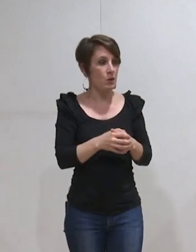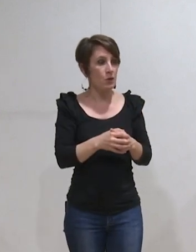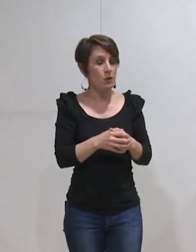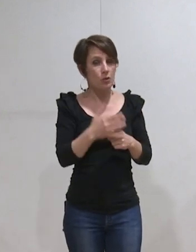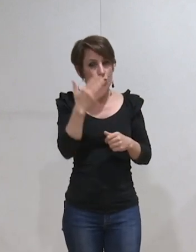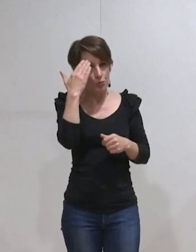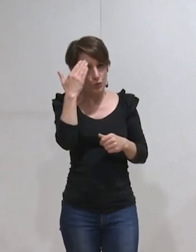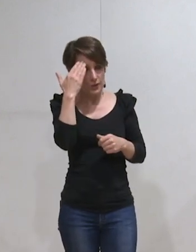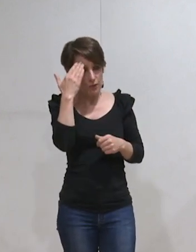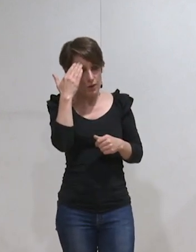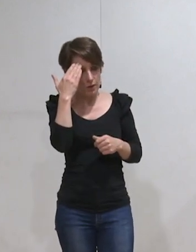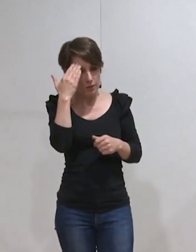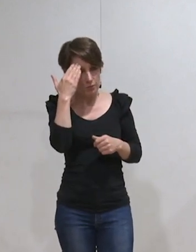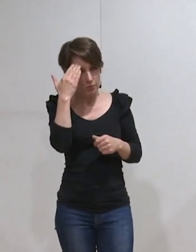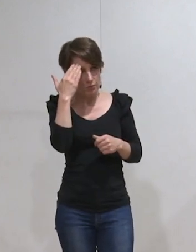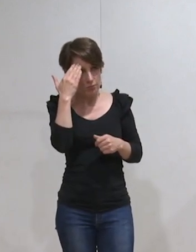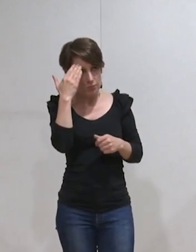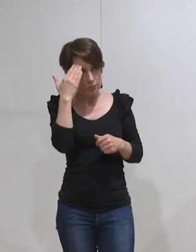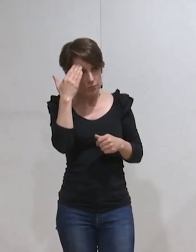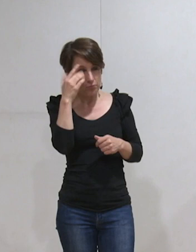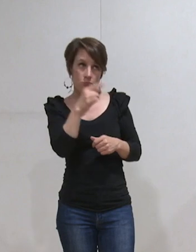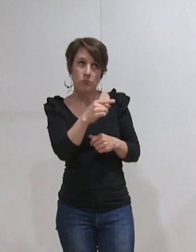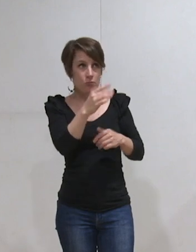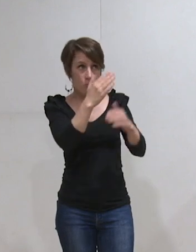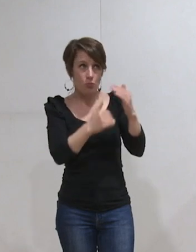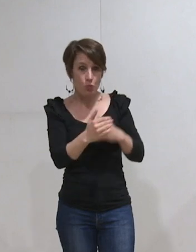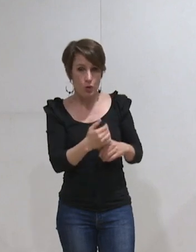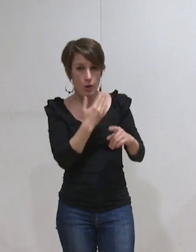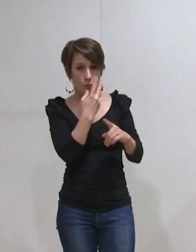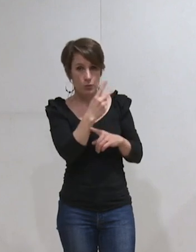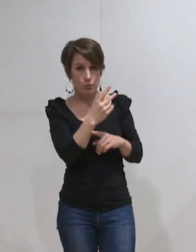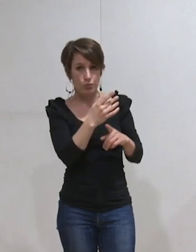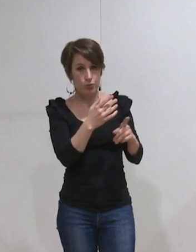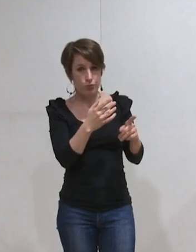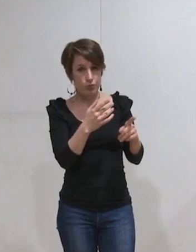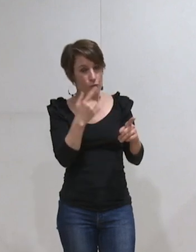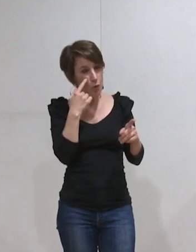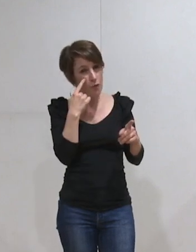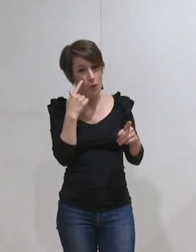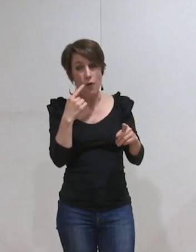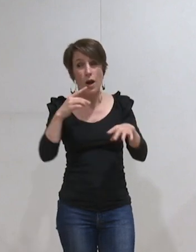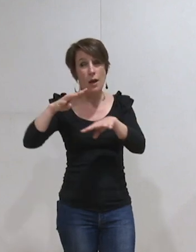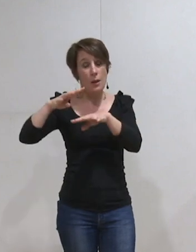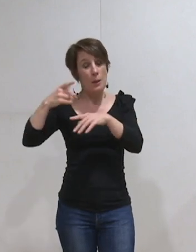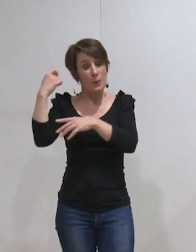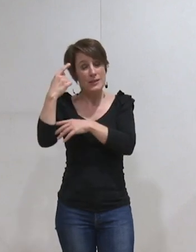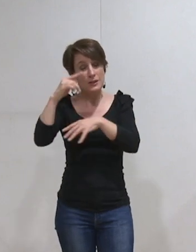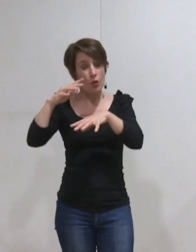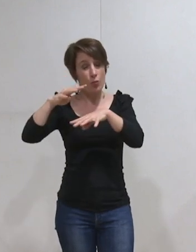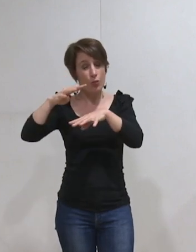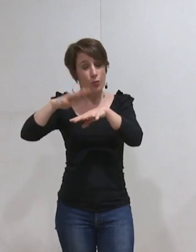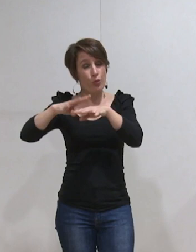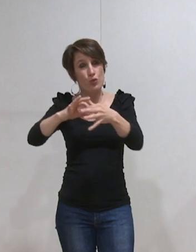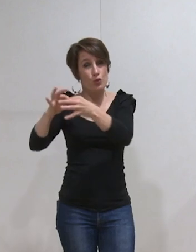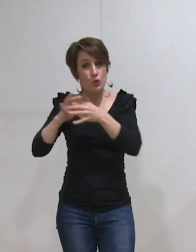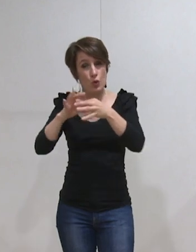recueille de plus en plus de critiques il faut entendre ce que dit le président de l'union de quartier àagot jean- massé il faut